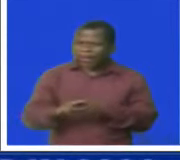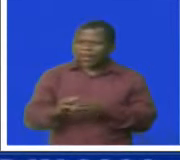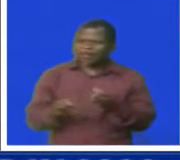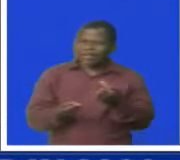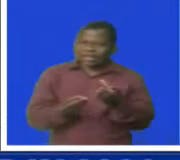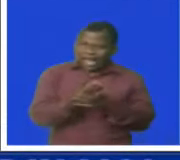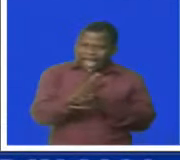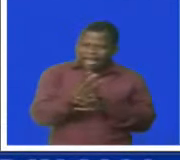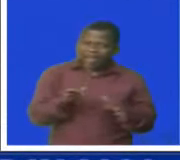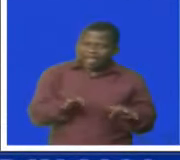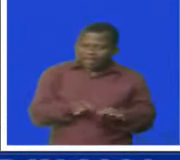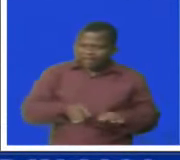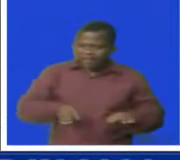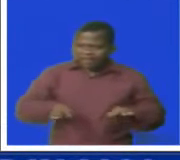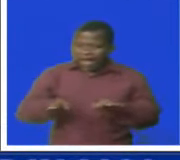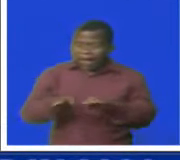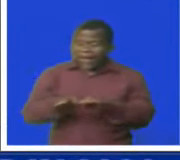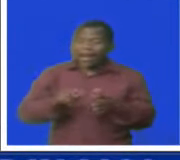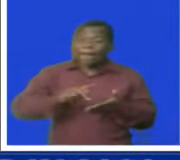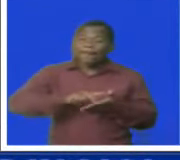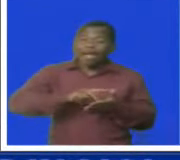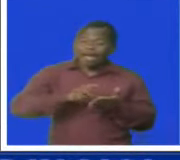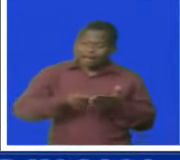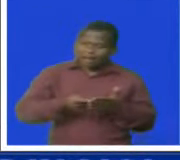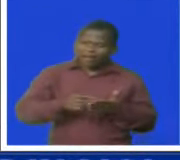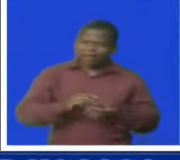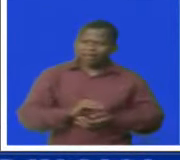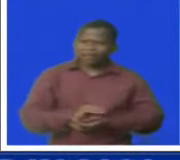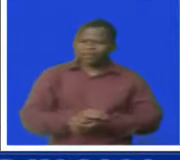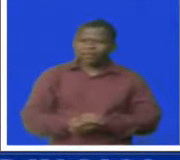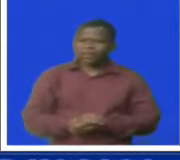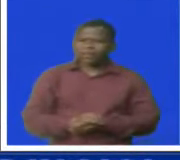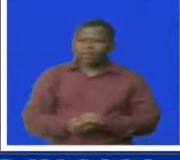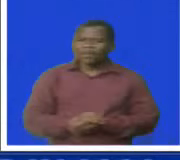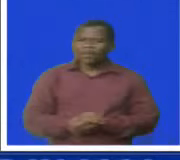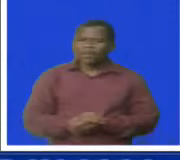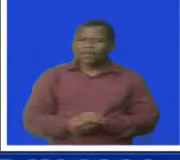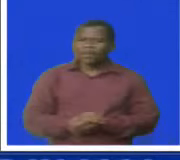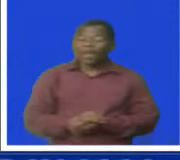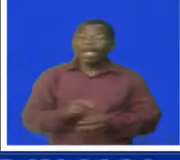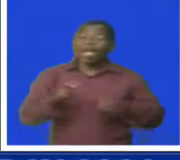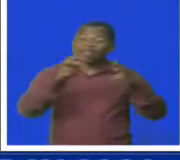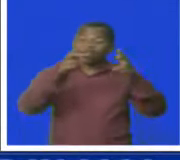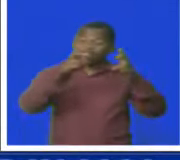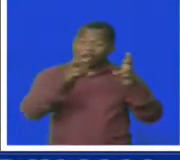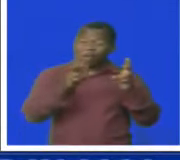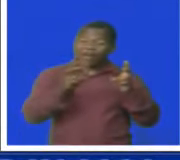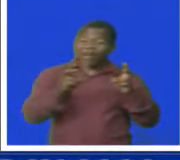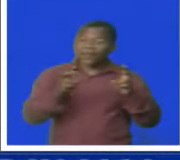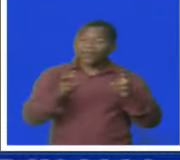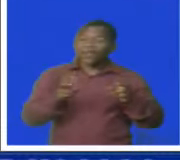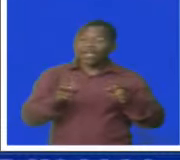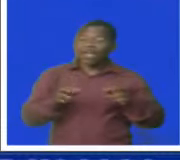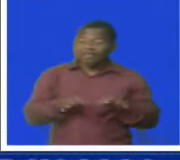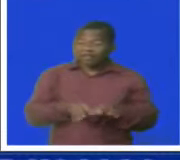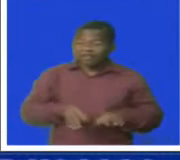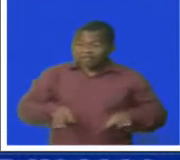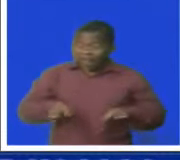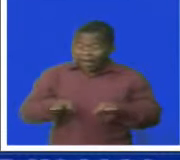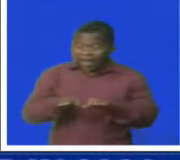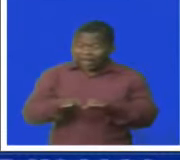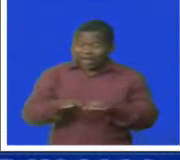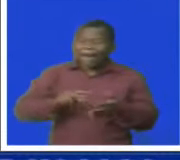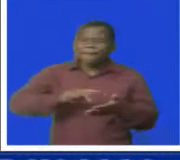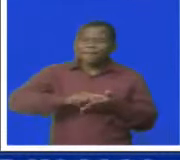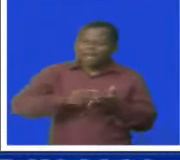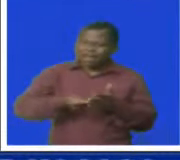afihle nangabe ahlelisa umndeni kani phela indzaba nje ikuhlelisa umndeni ibuka kokuthi khulumisanani nibone ukuthi bantwana